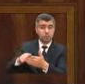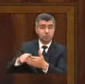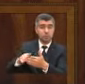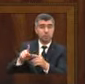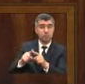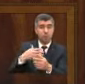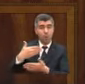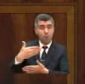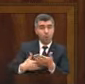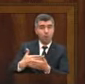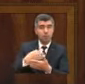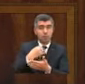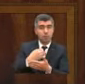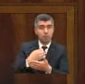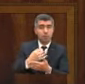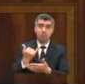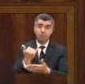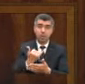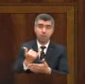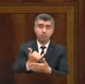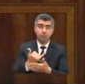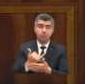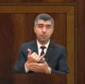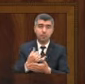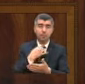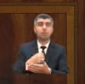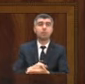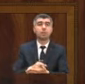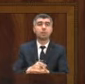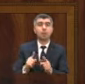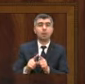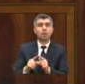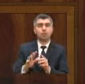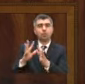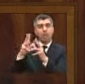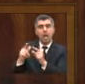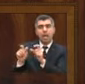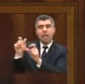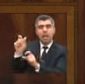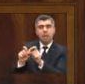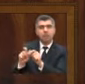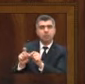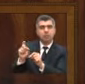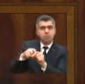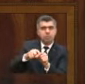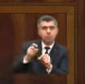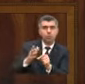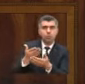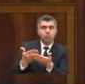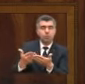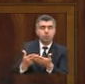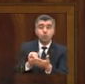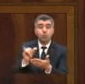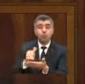قادره الاداره تواكب هذا الشيء؟ لان غدا اليوم ما بقاتش فانني شحال نخرطوا، بقات من بعد شنو هي الخدمه اللي غادي